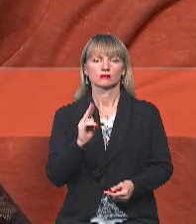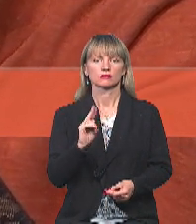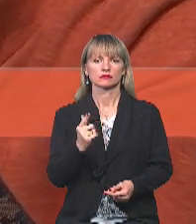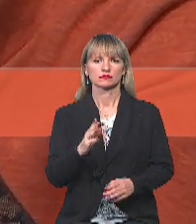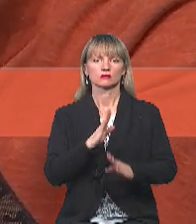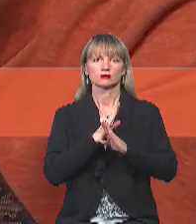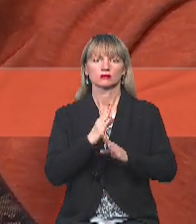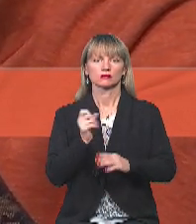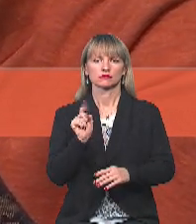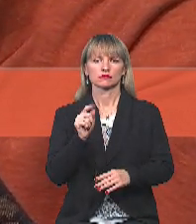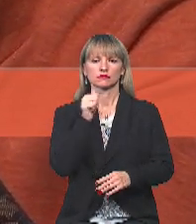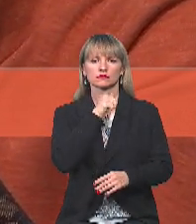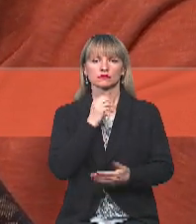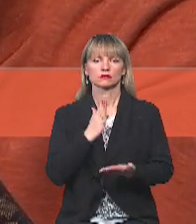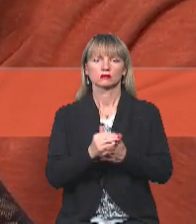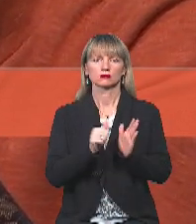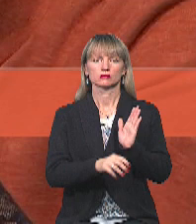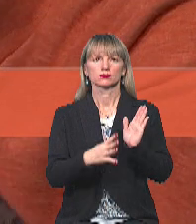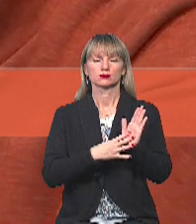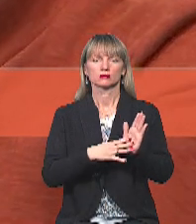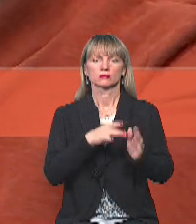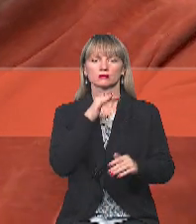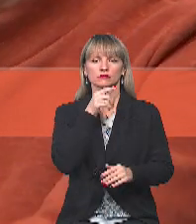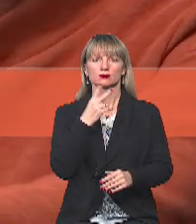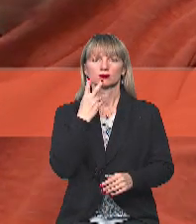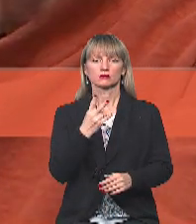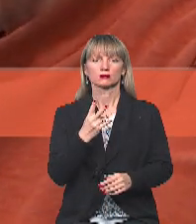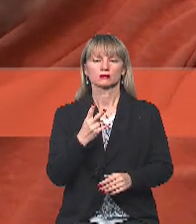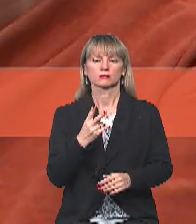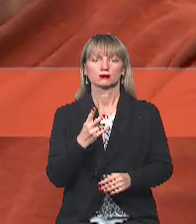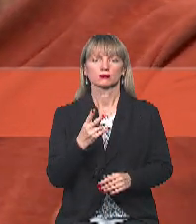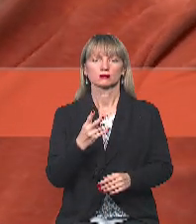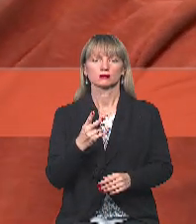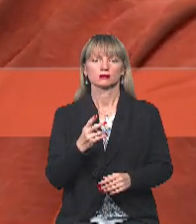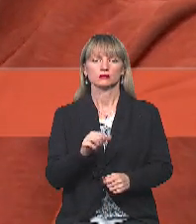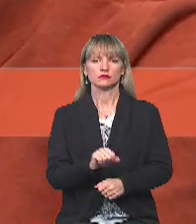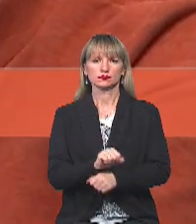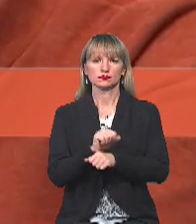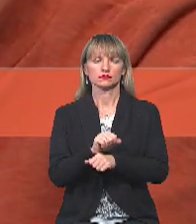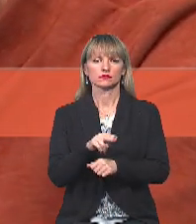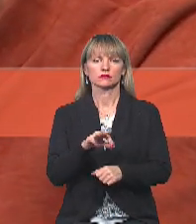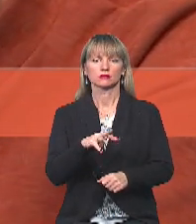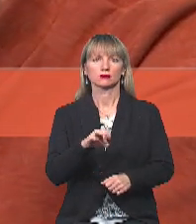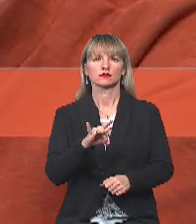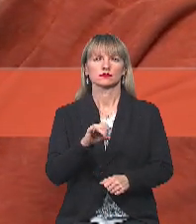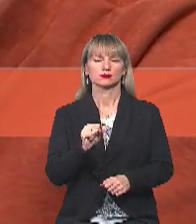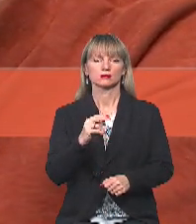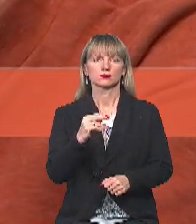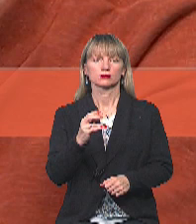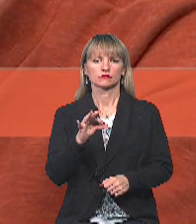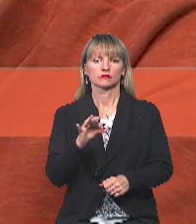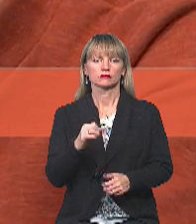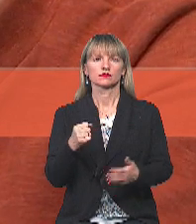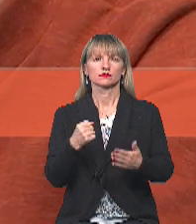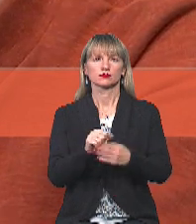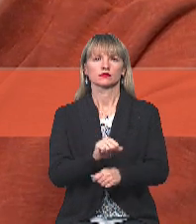11-му році, мав 89 років. Він бачив тільки майже оцю помаранчеву революцію, він не бачив Революції Гідності. Так, так, він до неї